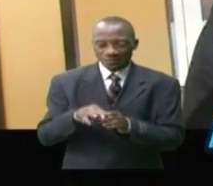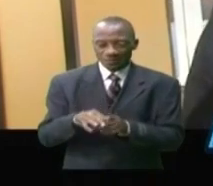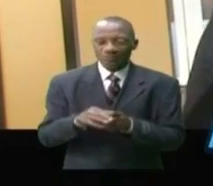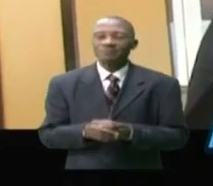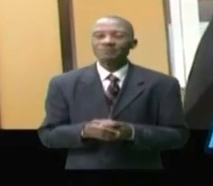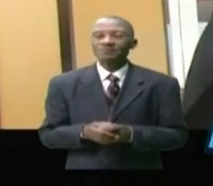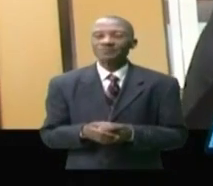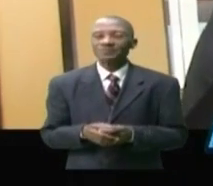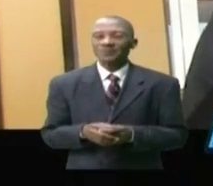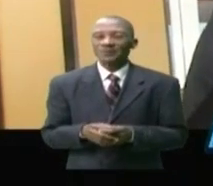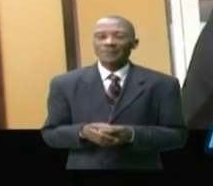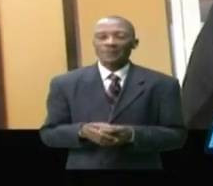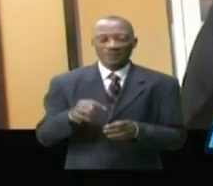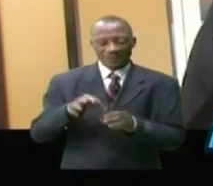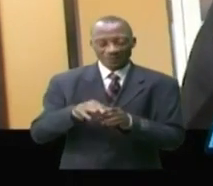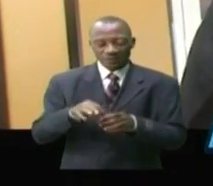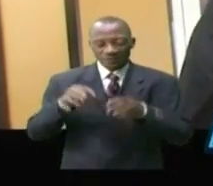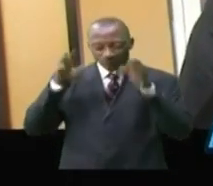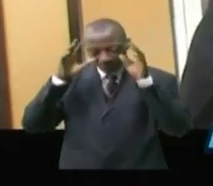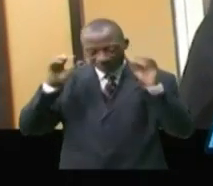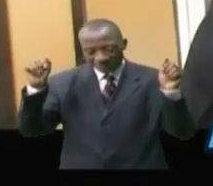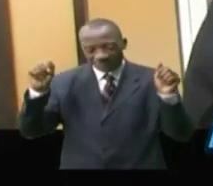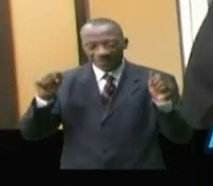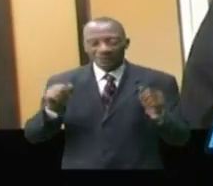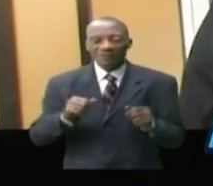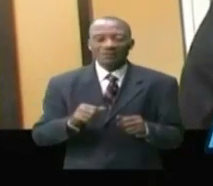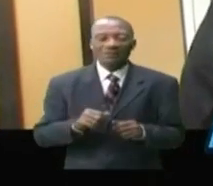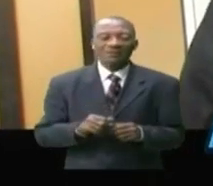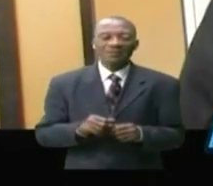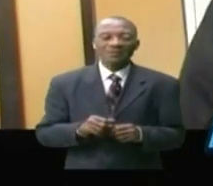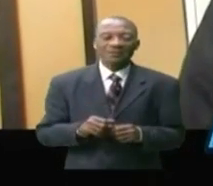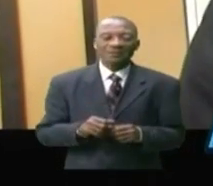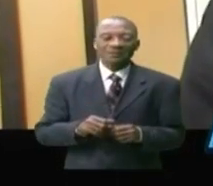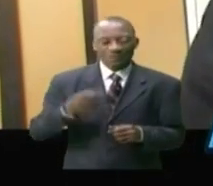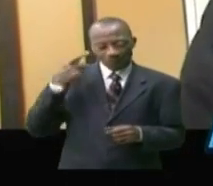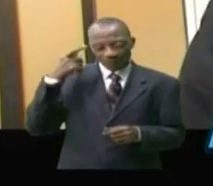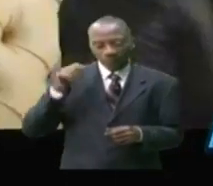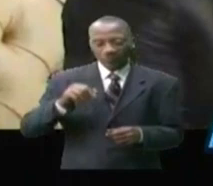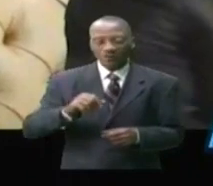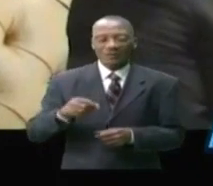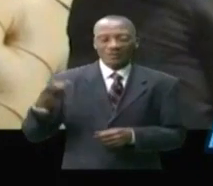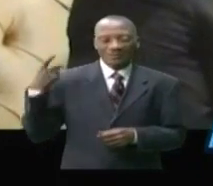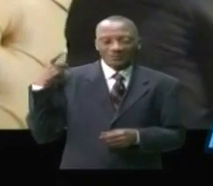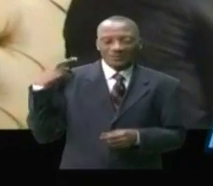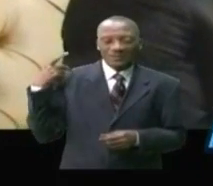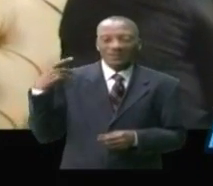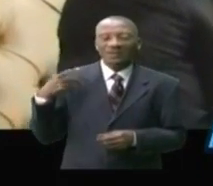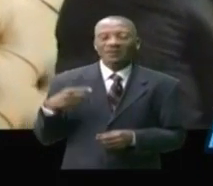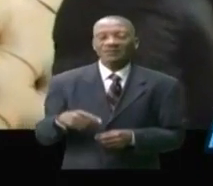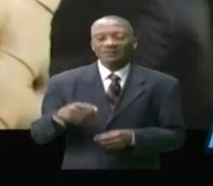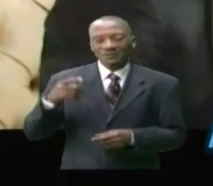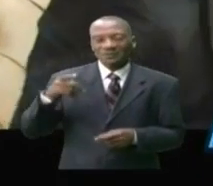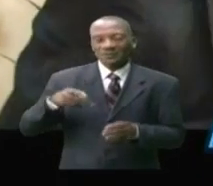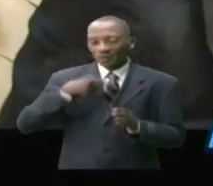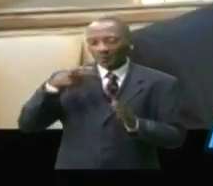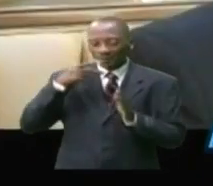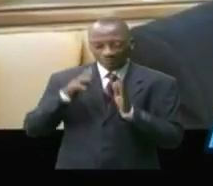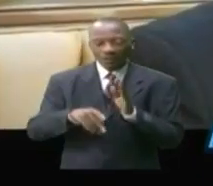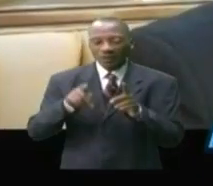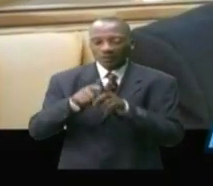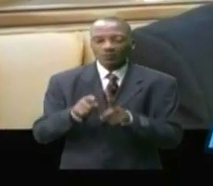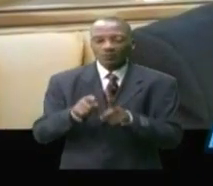présidentiel, législatif national, provincial, et communal. Et donc c'était important qu'on aborde un peu ces